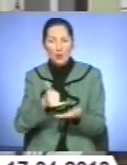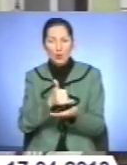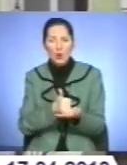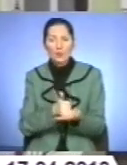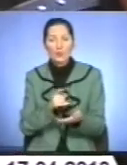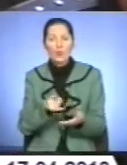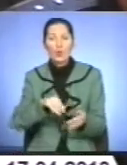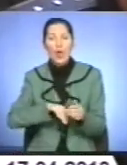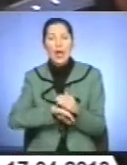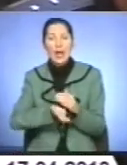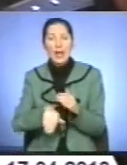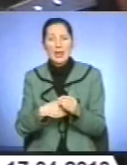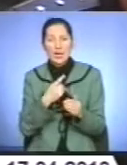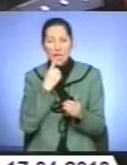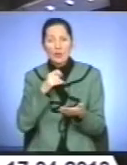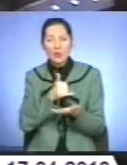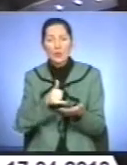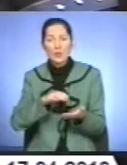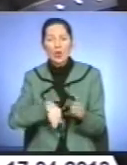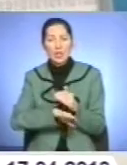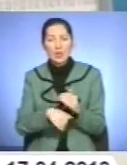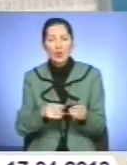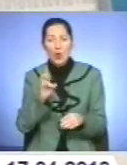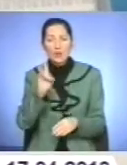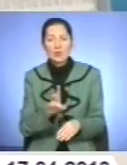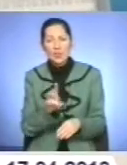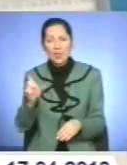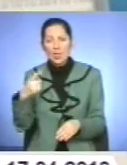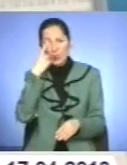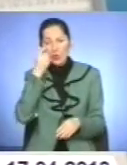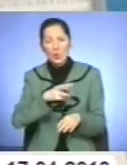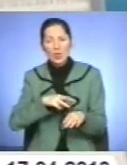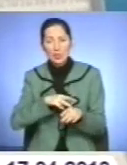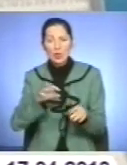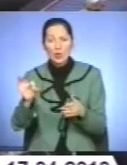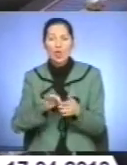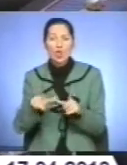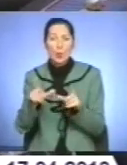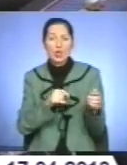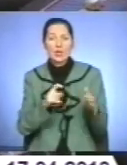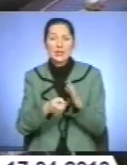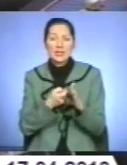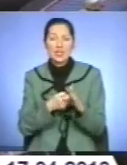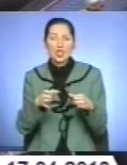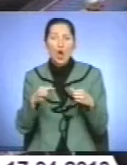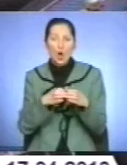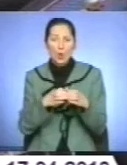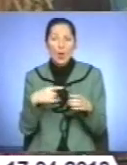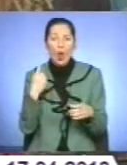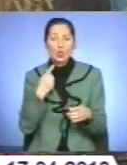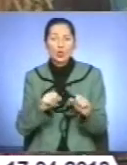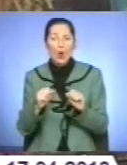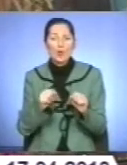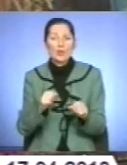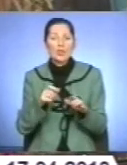повідомив правоохоронців. На місце злочину одразу ж виїхали слідчо-оперативні групи Тернопільського міського відділу внутрішніх справ та обласного управління міліції.